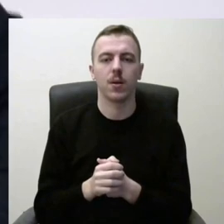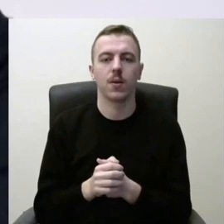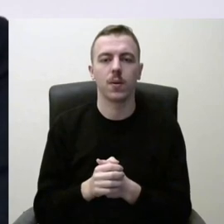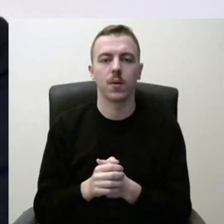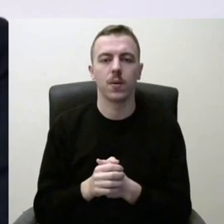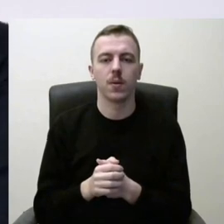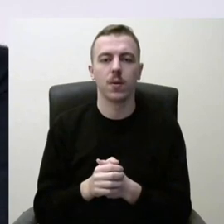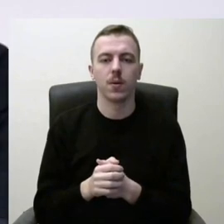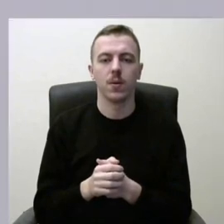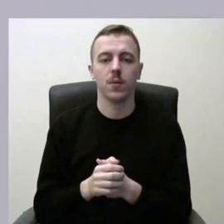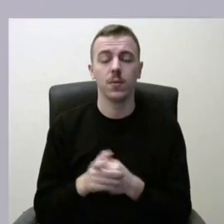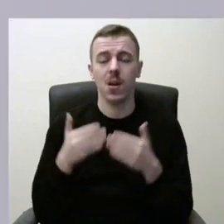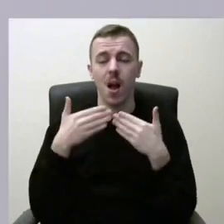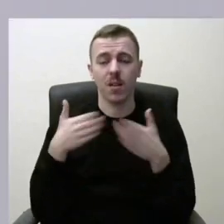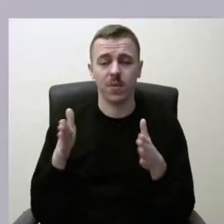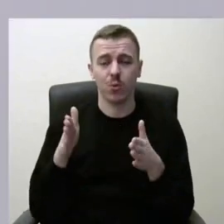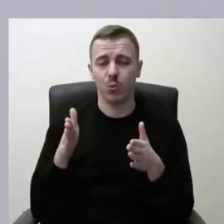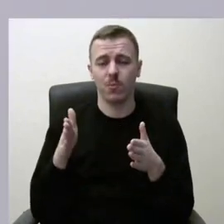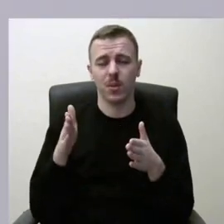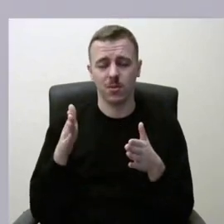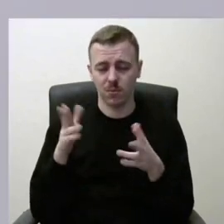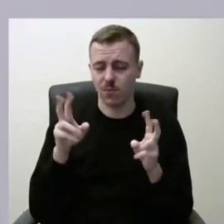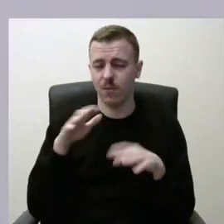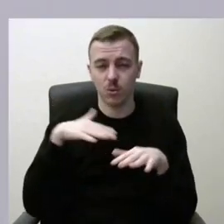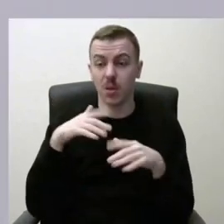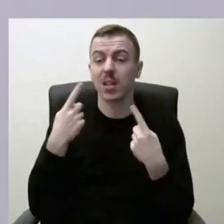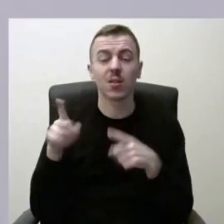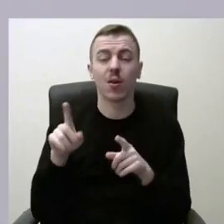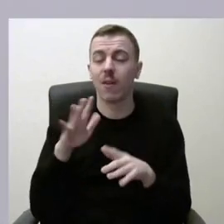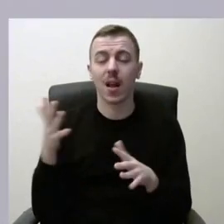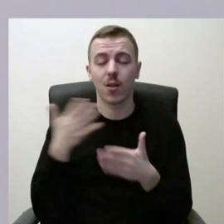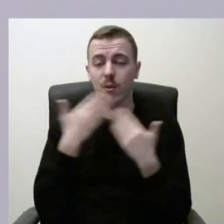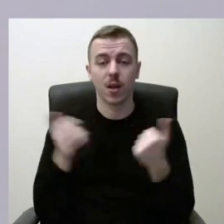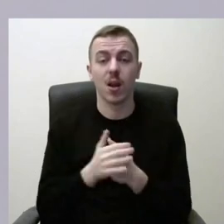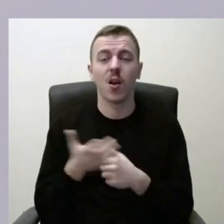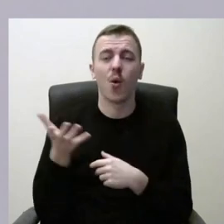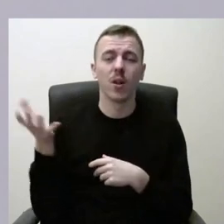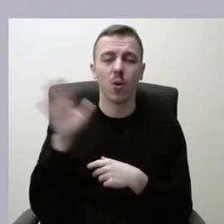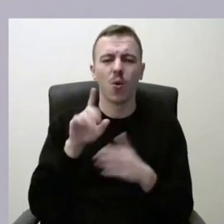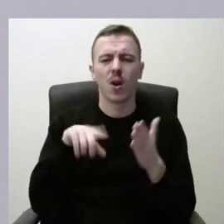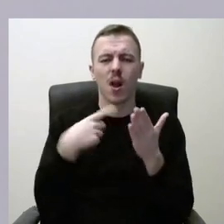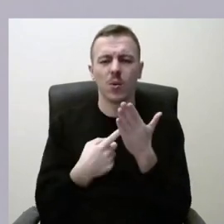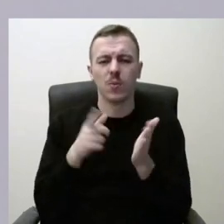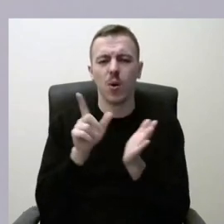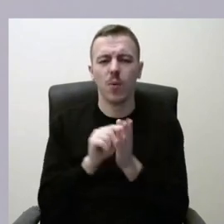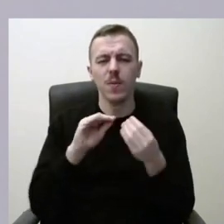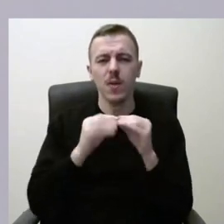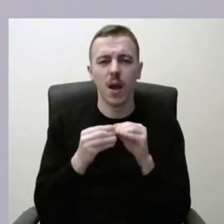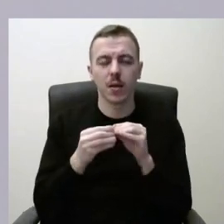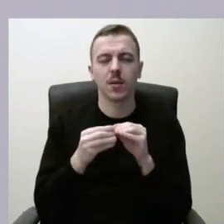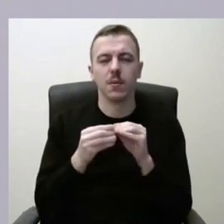Tik atvirumas su visuomenė, kitų nėra variantų. Kuo daugiau klausimų turi būti derinama